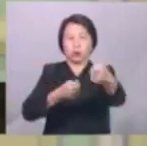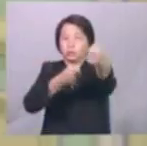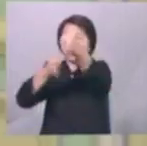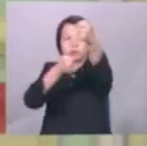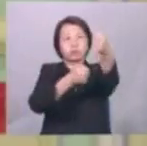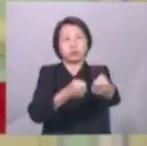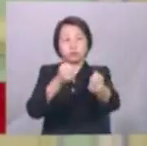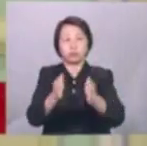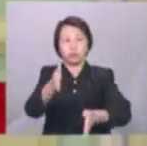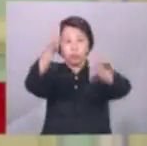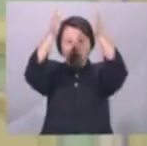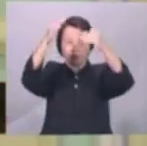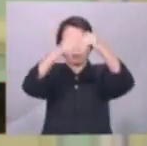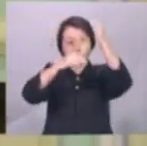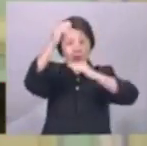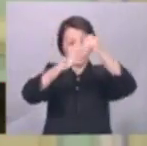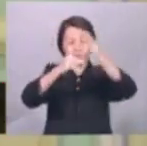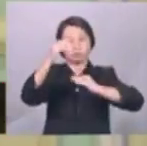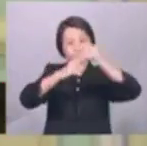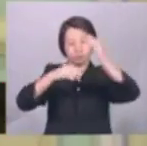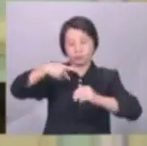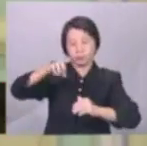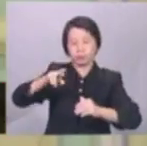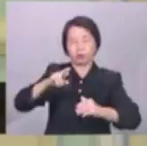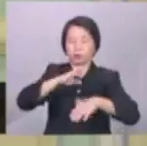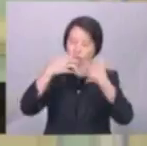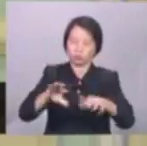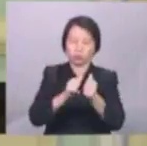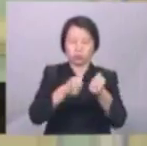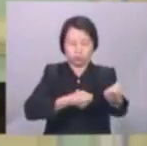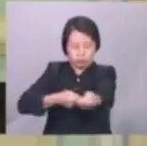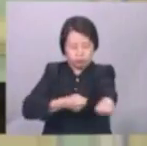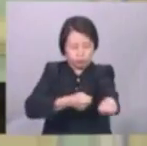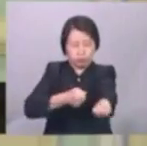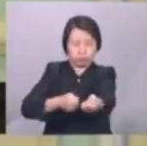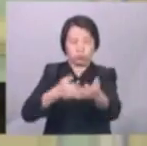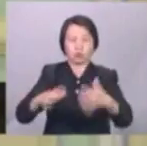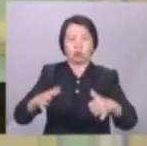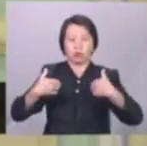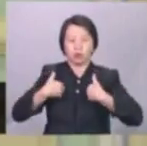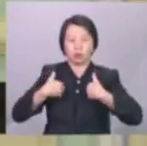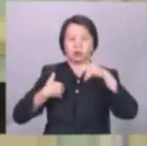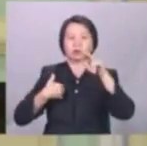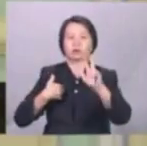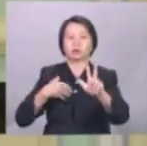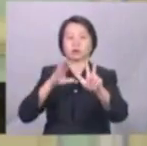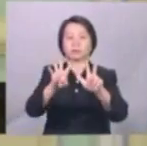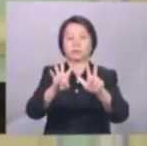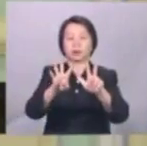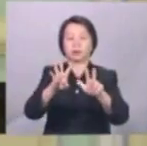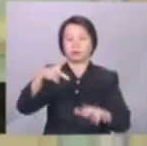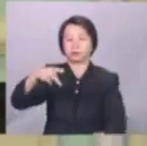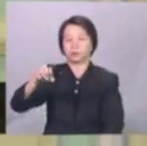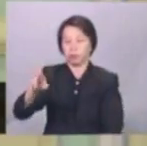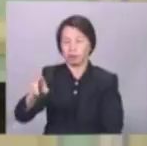cemar, menjadikan jumlah keseluruhan PPR yang dinyah cemar adalah 34 PPR